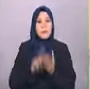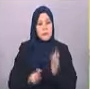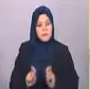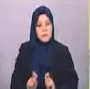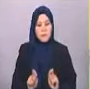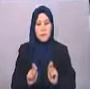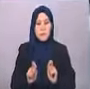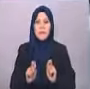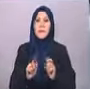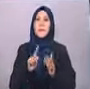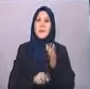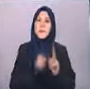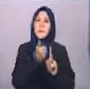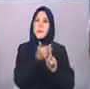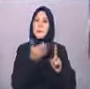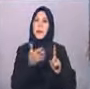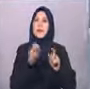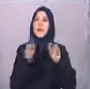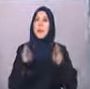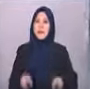kesan kepada Raya